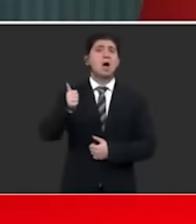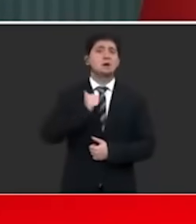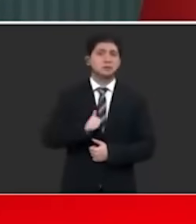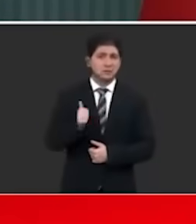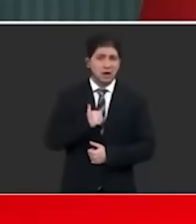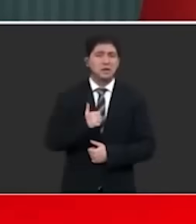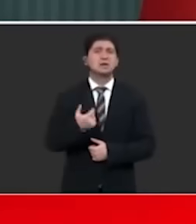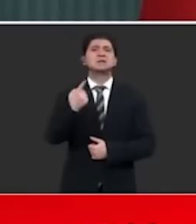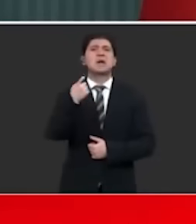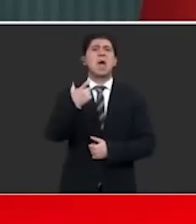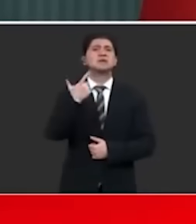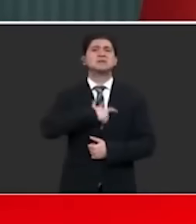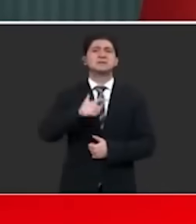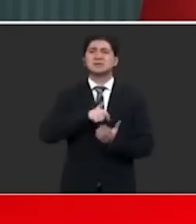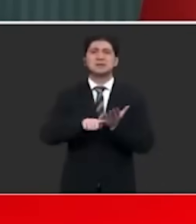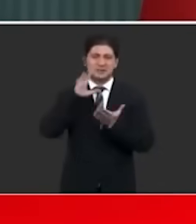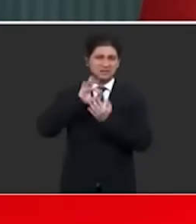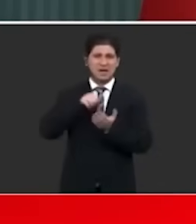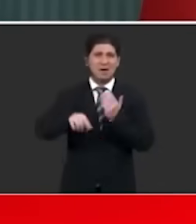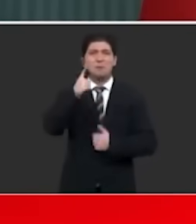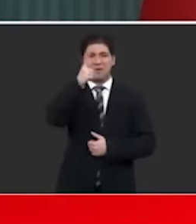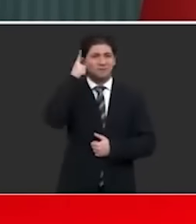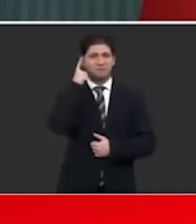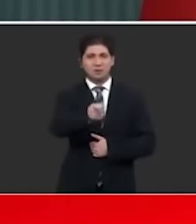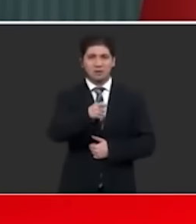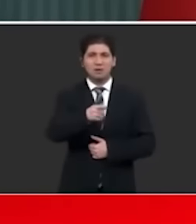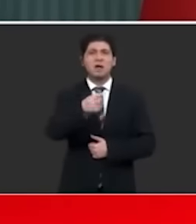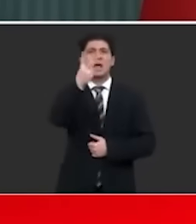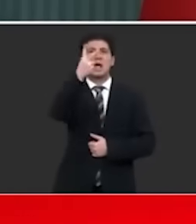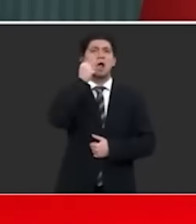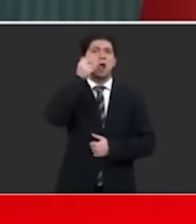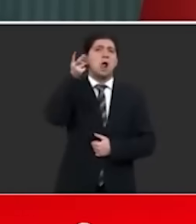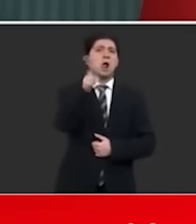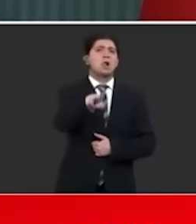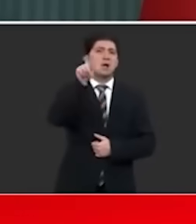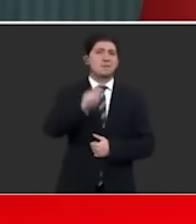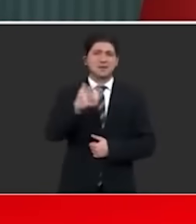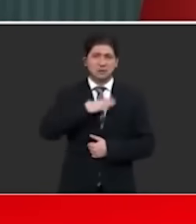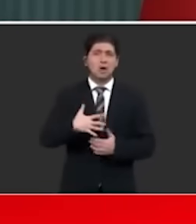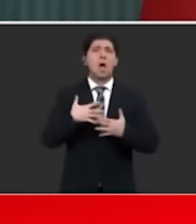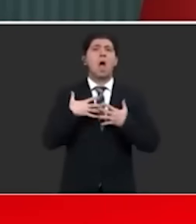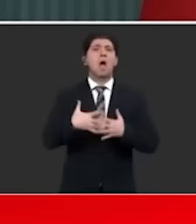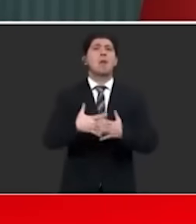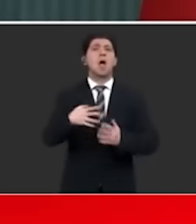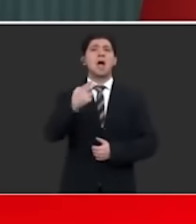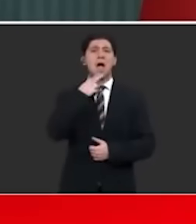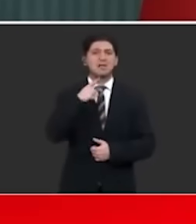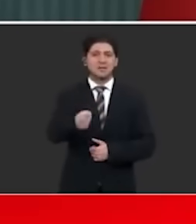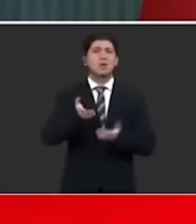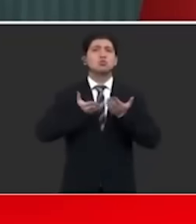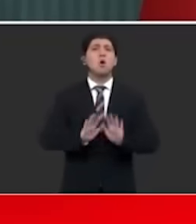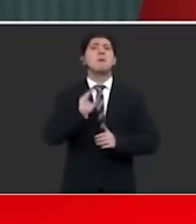silahlı sivilleriyle bir atışta iki ölü diyerek hamile kadınları, daha